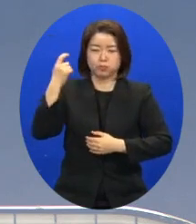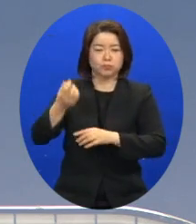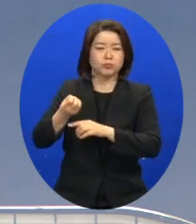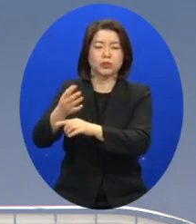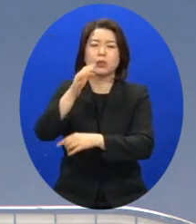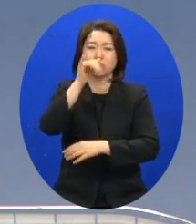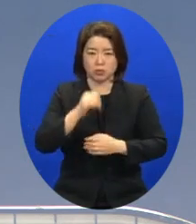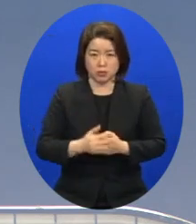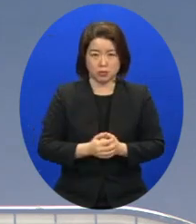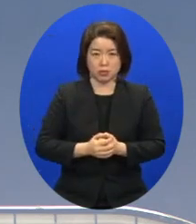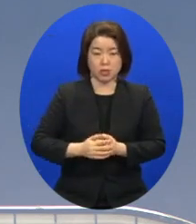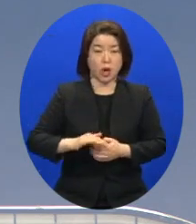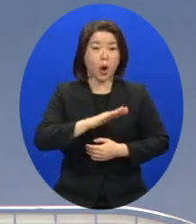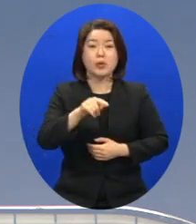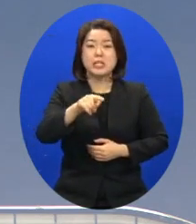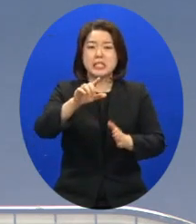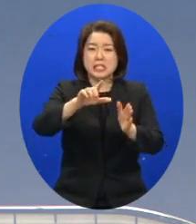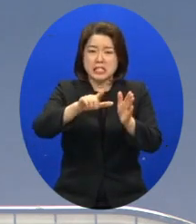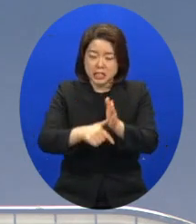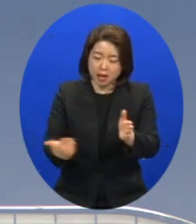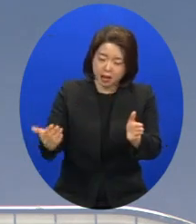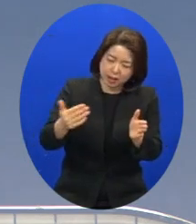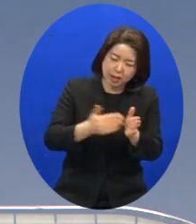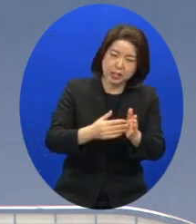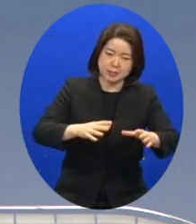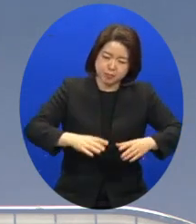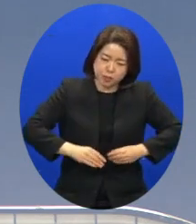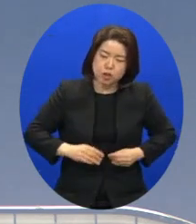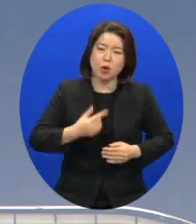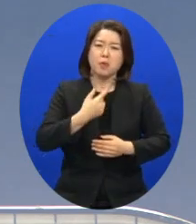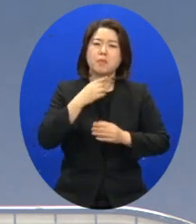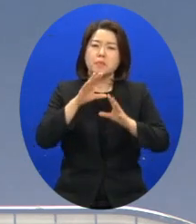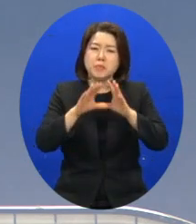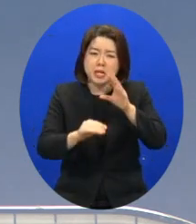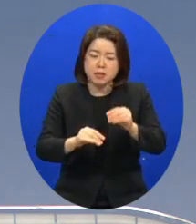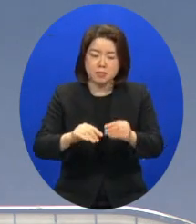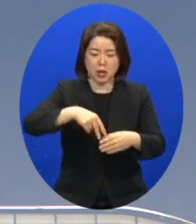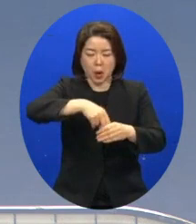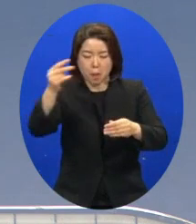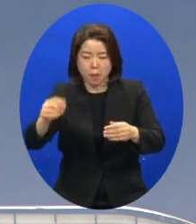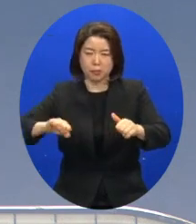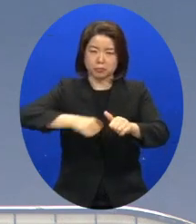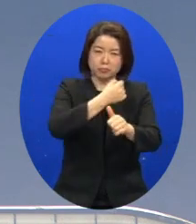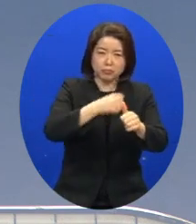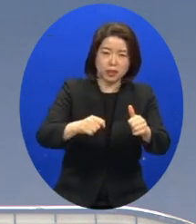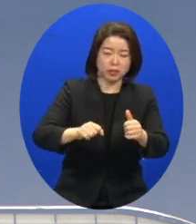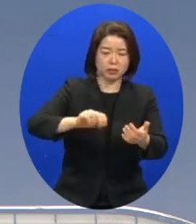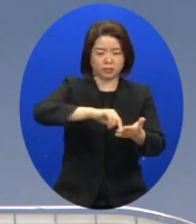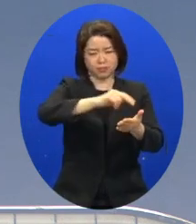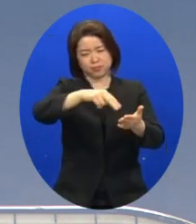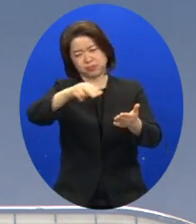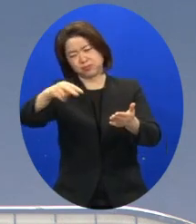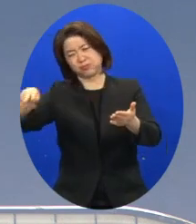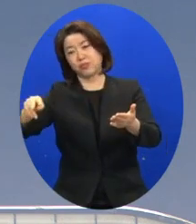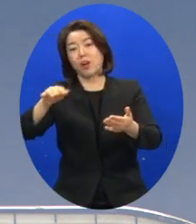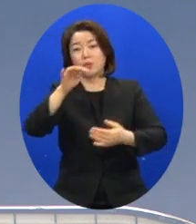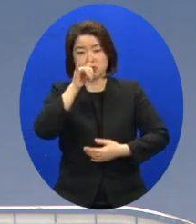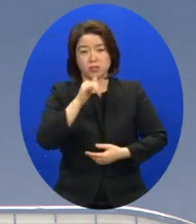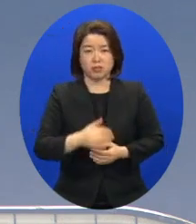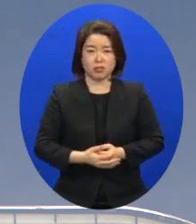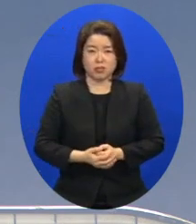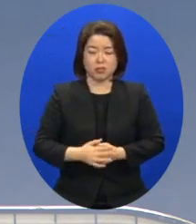우리는 바로 이 시각까지 도 주리고 목마르고 헐벗고 얻어맞고 정처없이 떠돌아 다닙니다